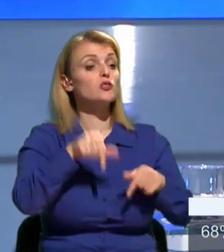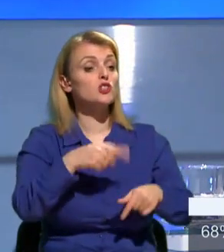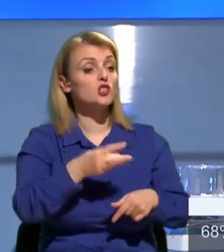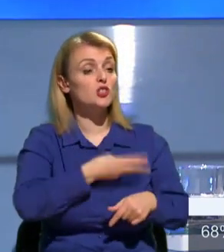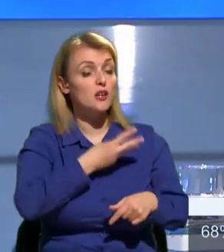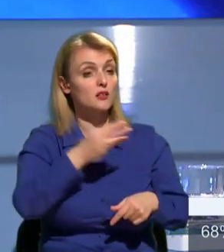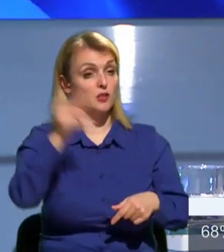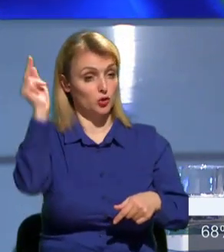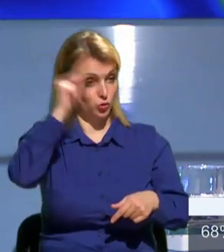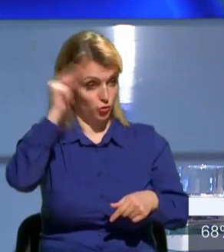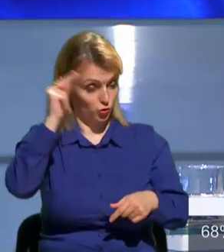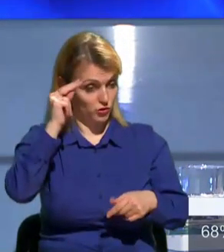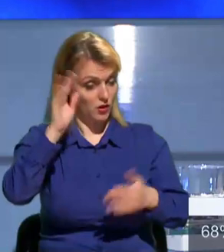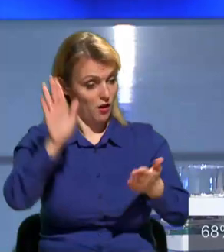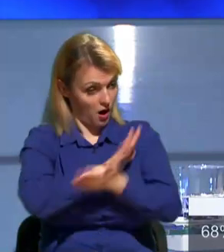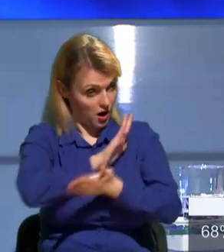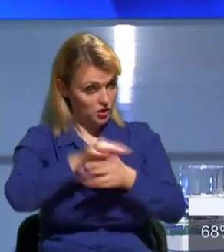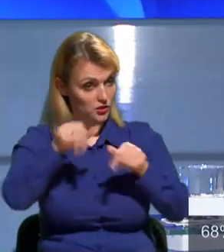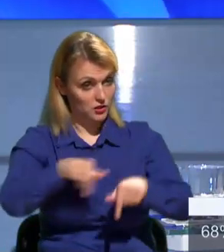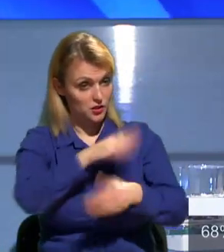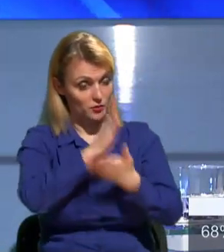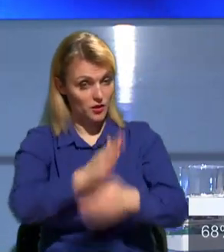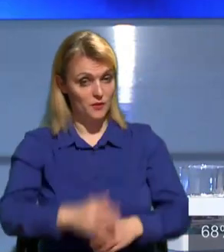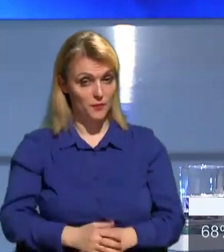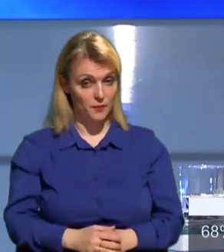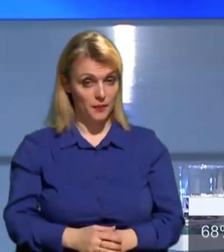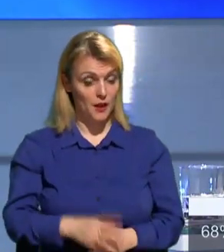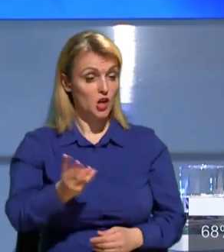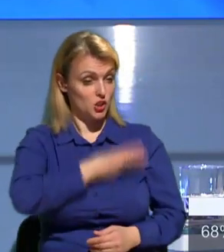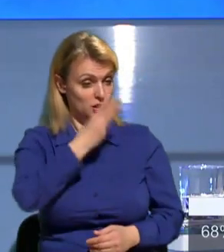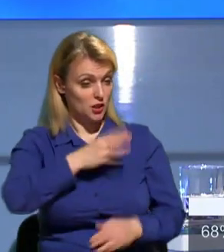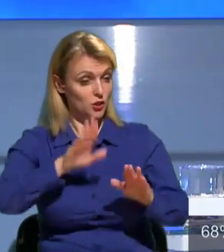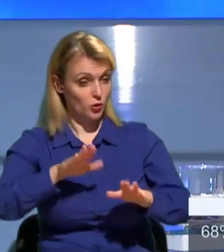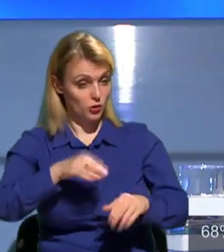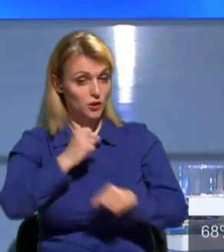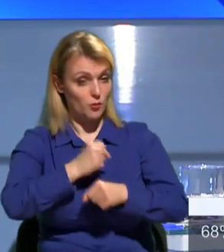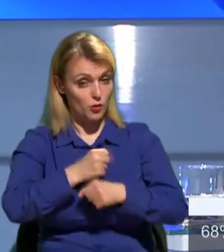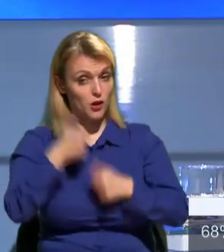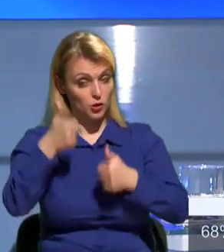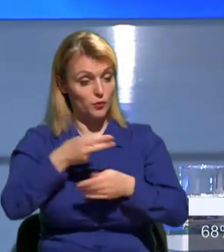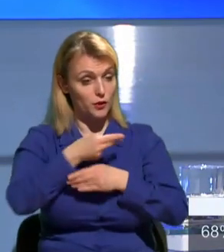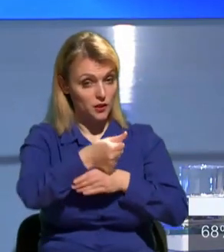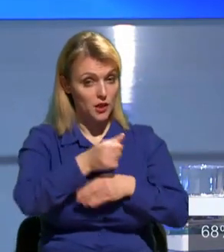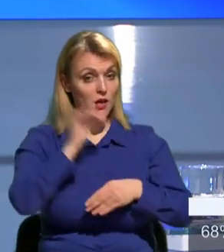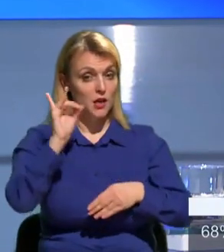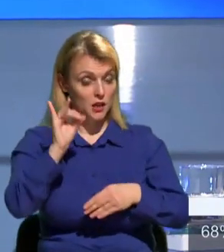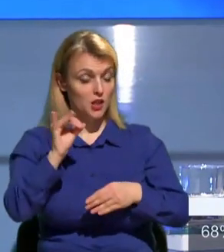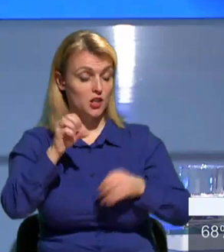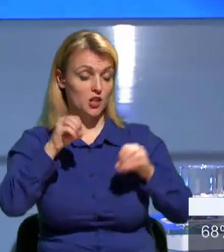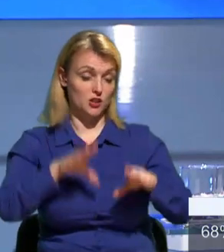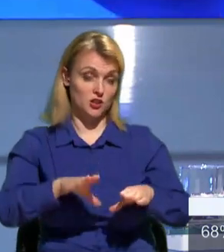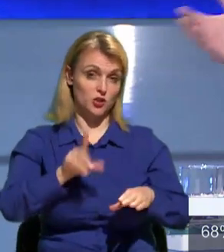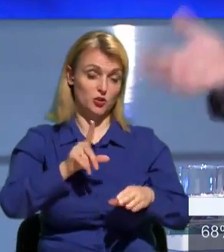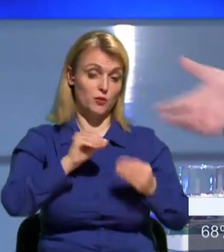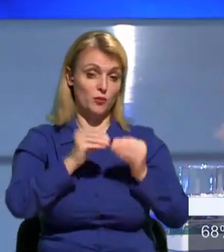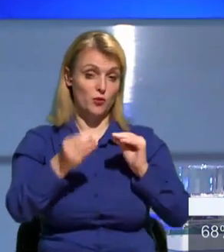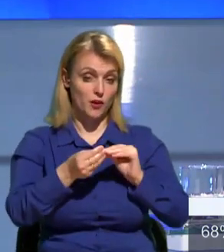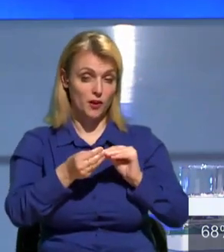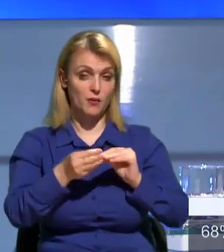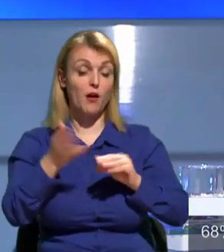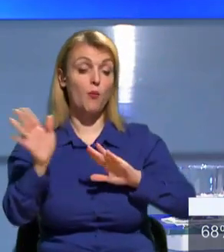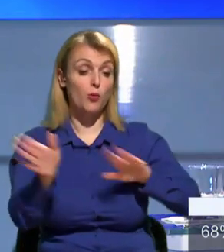studii calitative în țară, doresc un loc de muncă plătit și doresc să-și rezolve problema după ce se căsătoresc, să